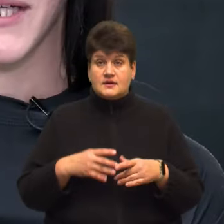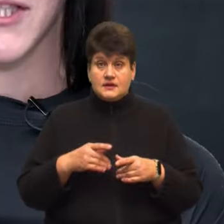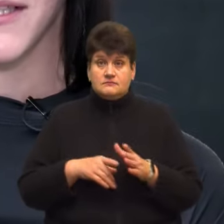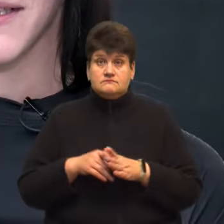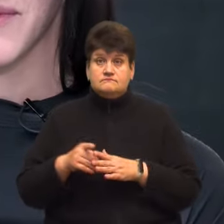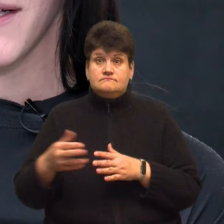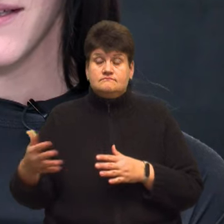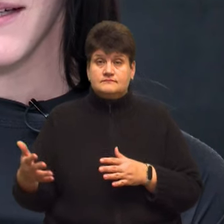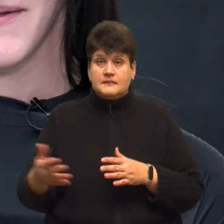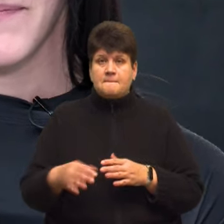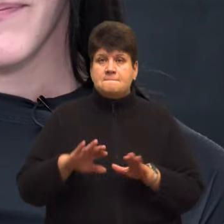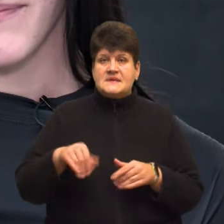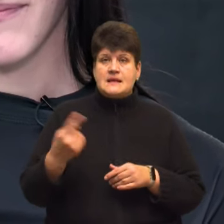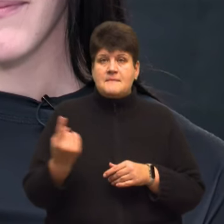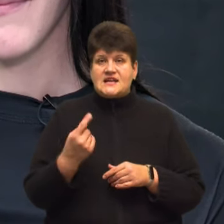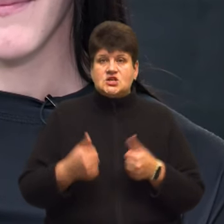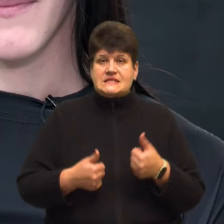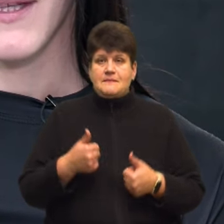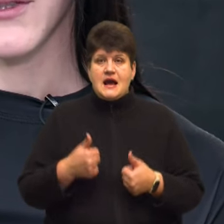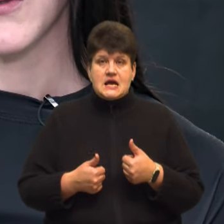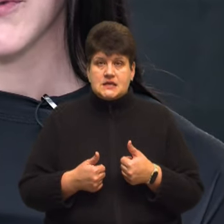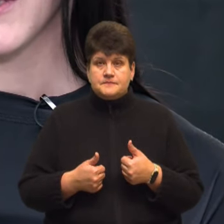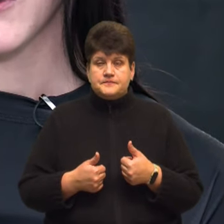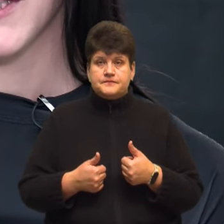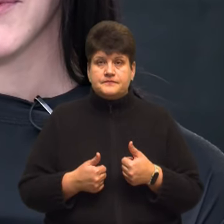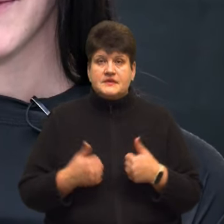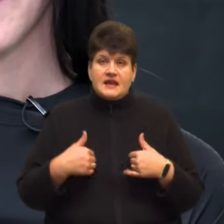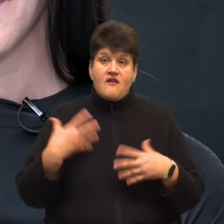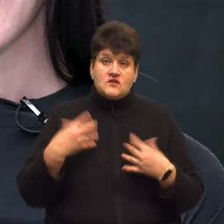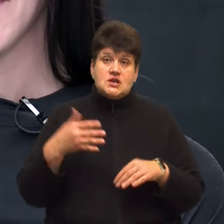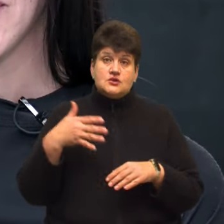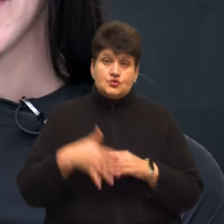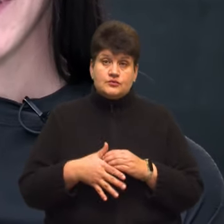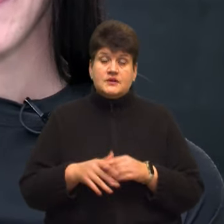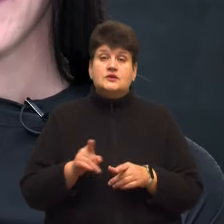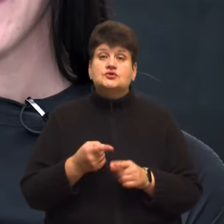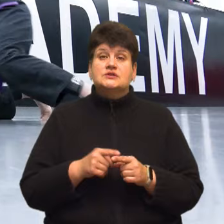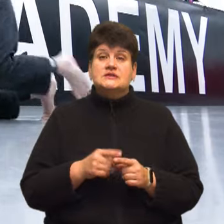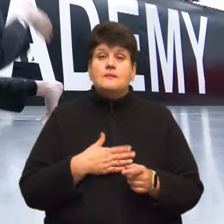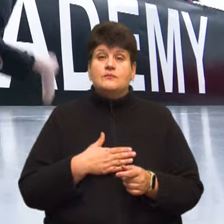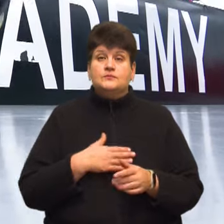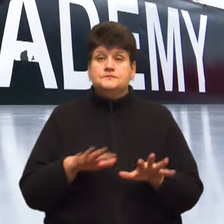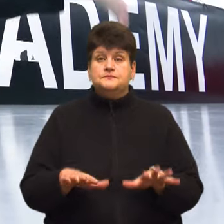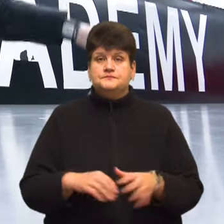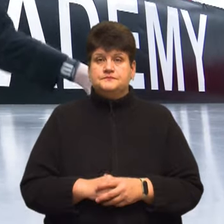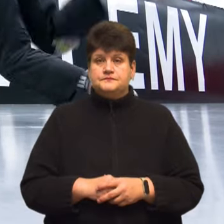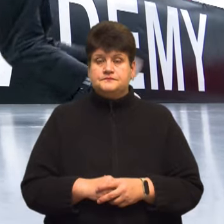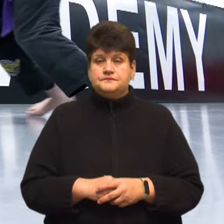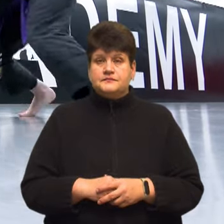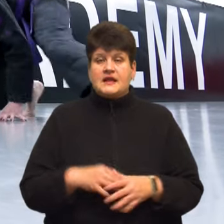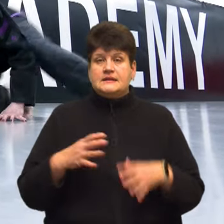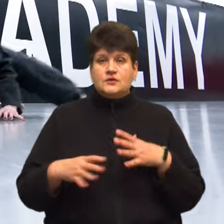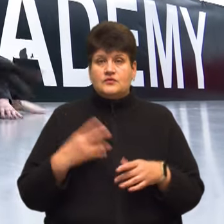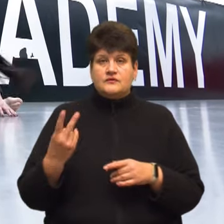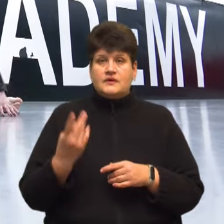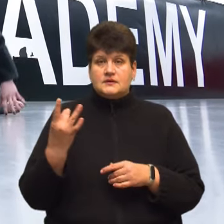Після перших гань я щось зрозуміла що це моє це моє місце тренується Алла двічі